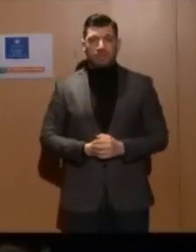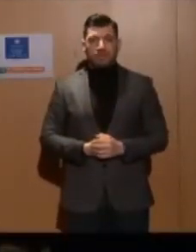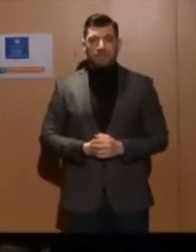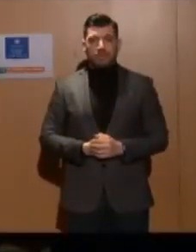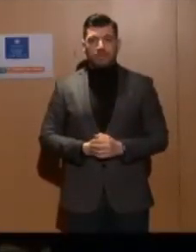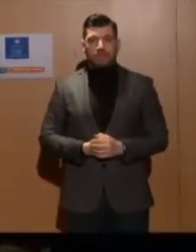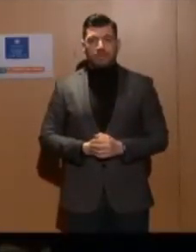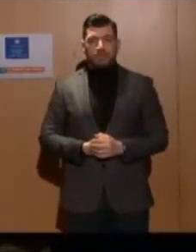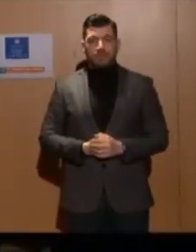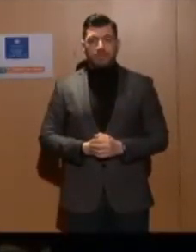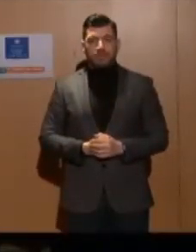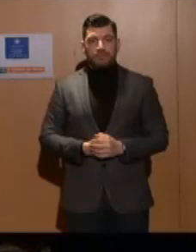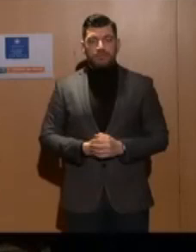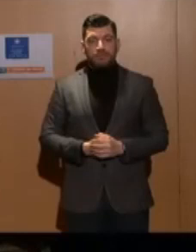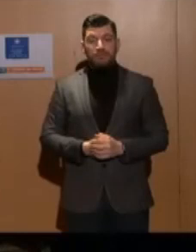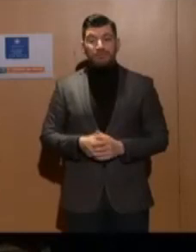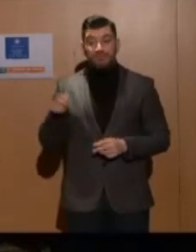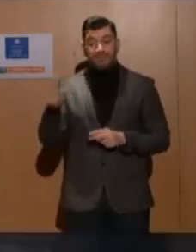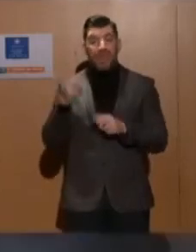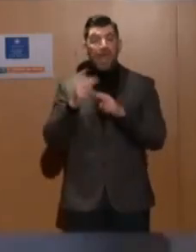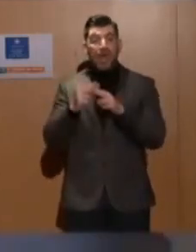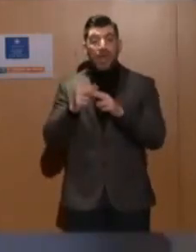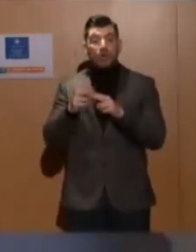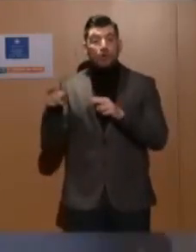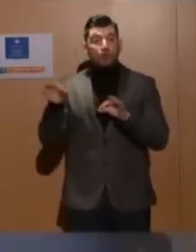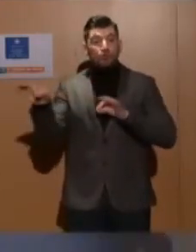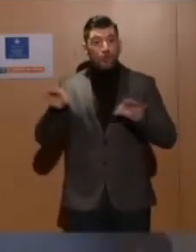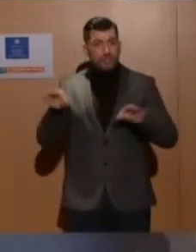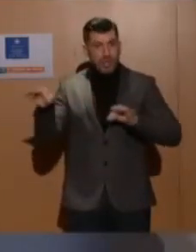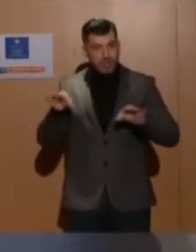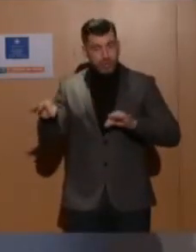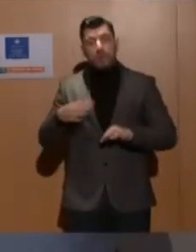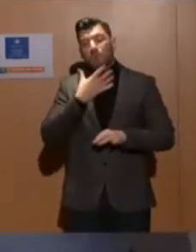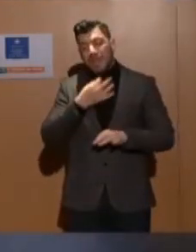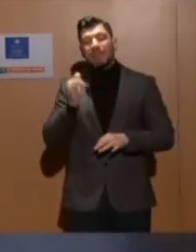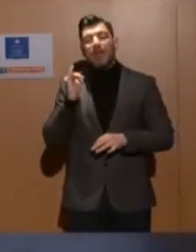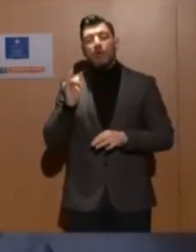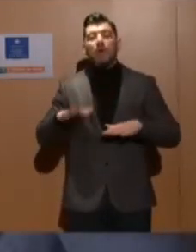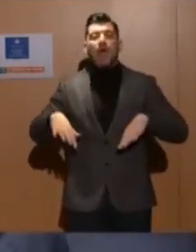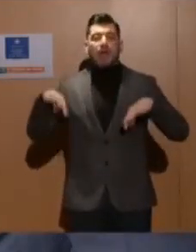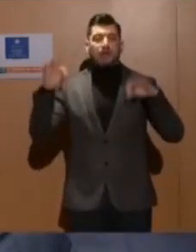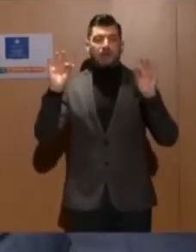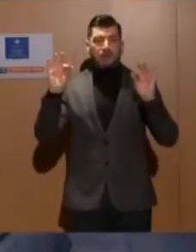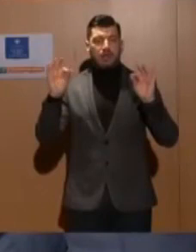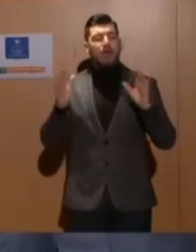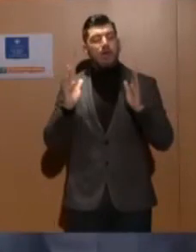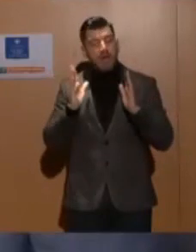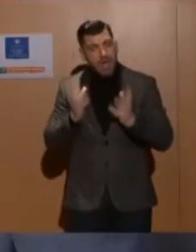Ναι, το master plan είναι το πρώτο χιλιόμετρο από τα 42 που έχει να κάνει κάποιος για να κάνει το